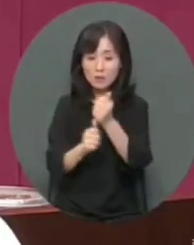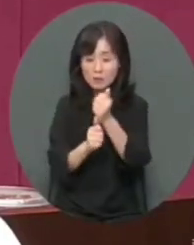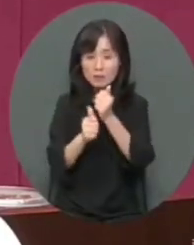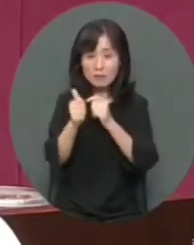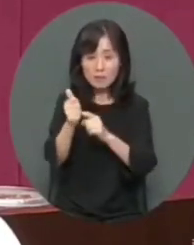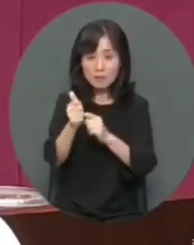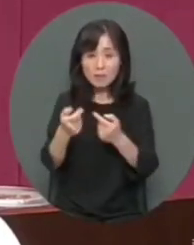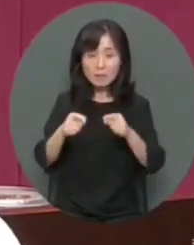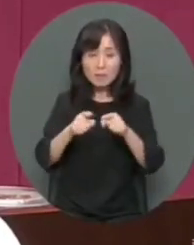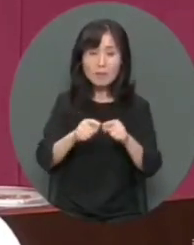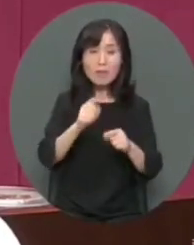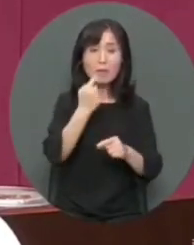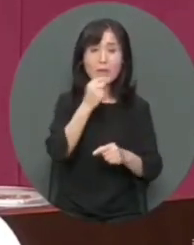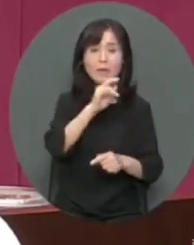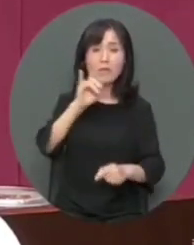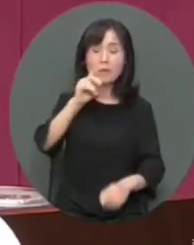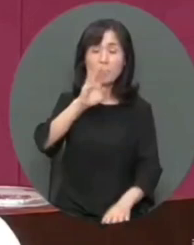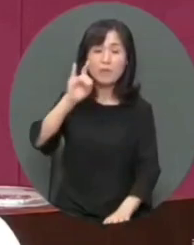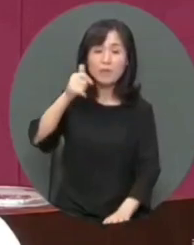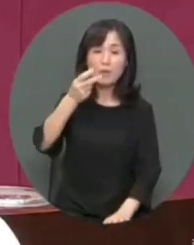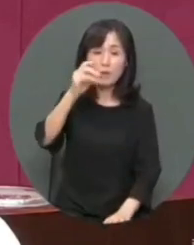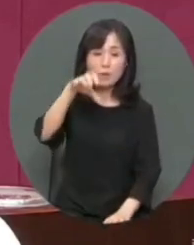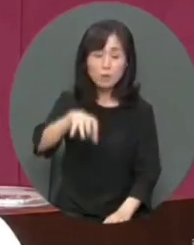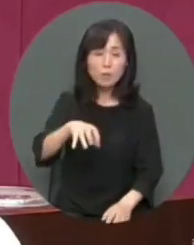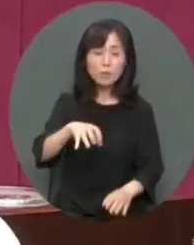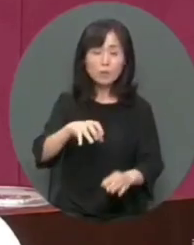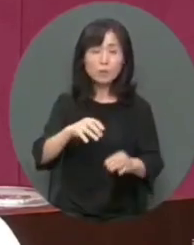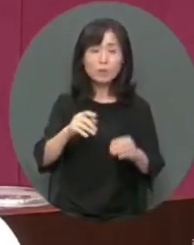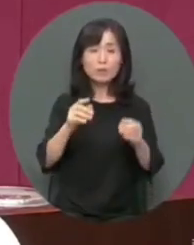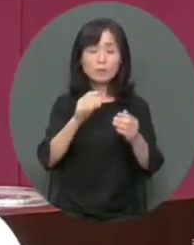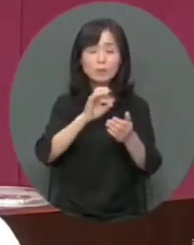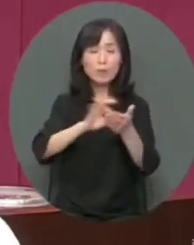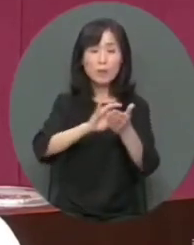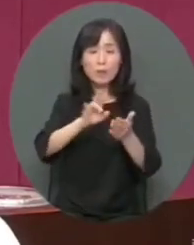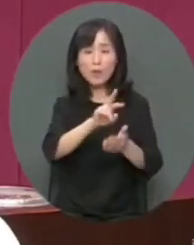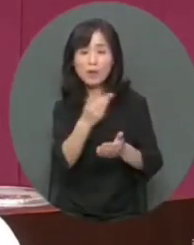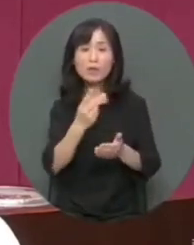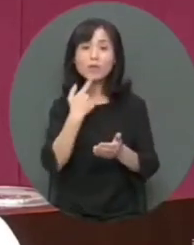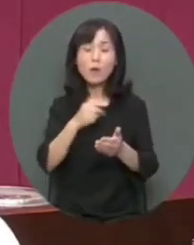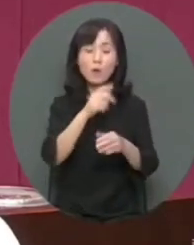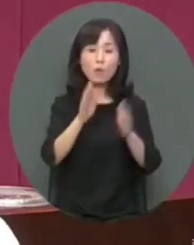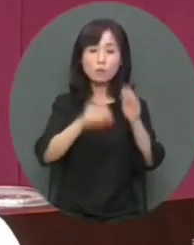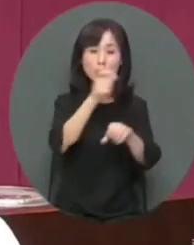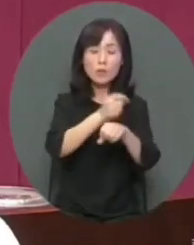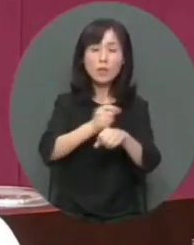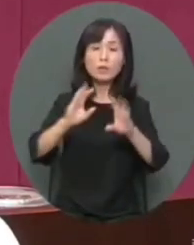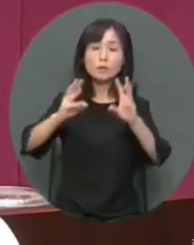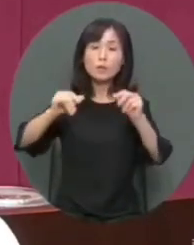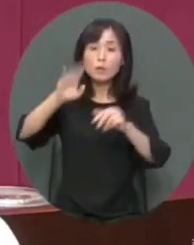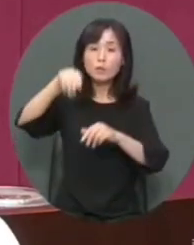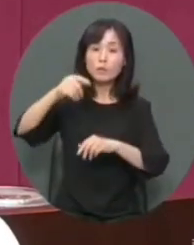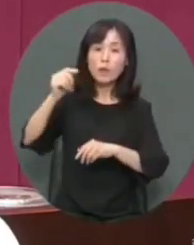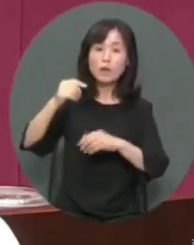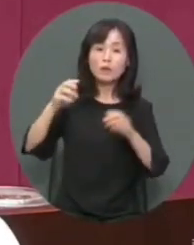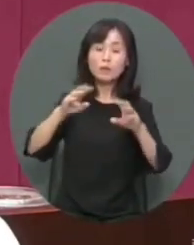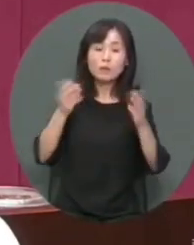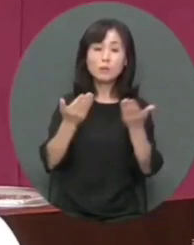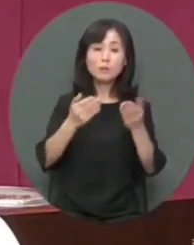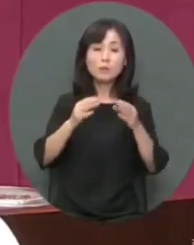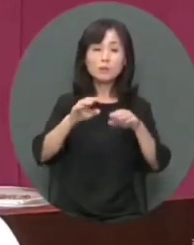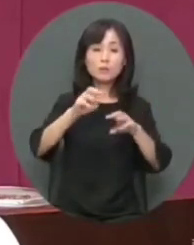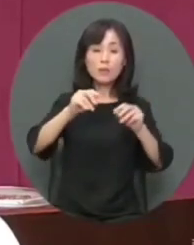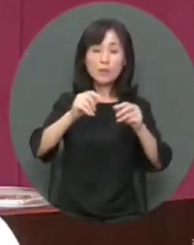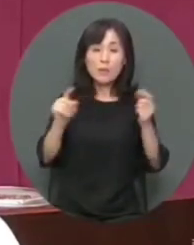동원하여 백현동 사건의 용도지역 변경 등 업무를 담당했던 공무원들에게 마치 국토부에서 용도 지역 변경을 협박했던